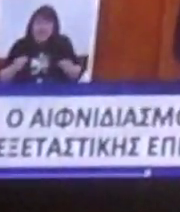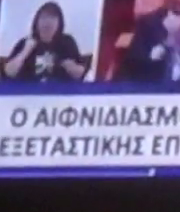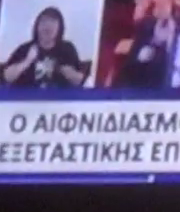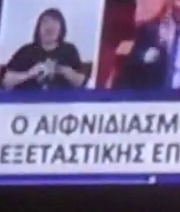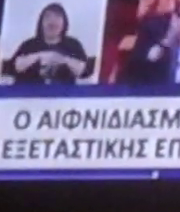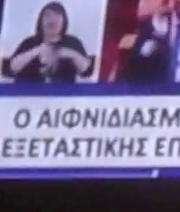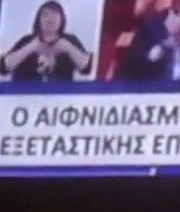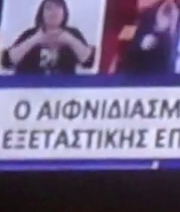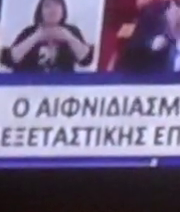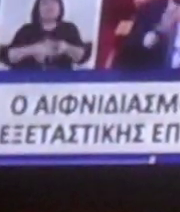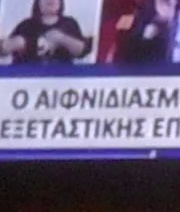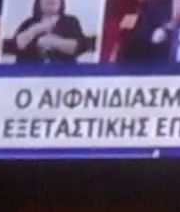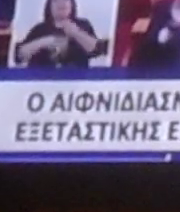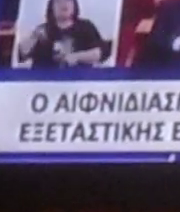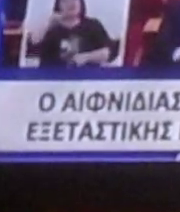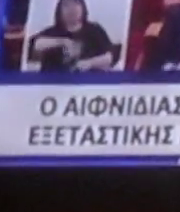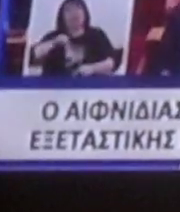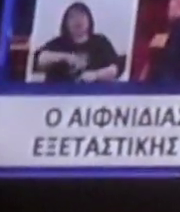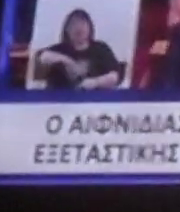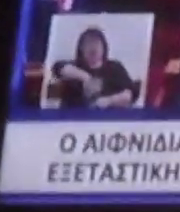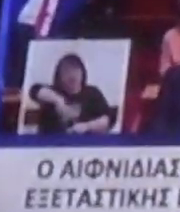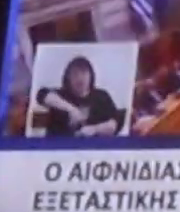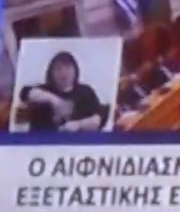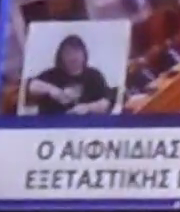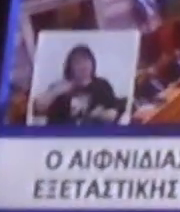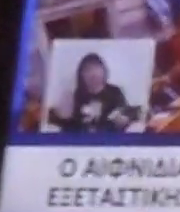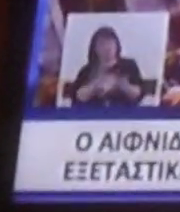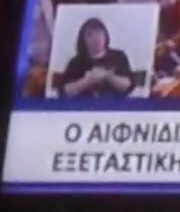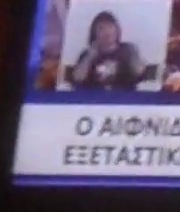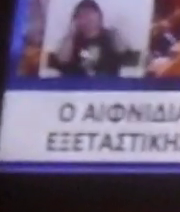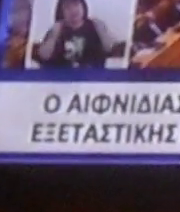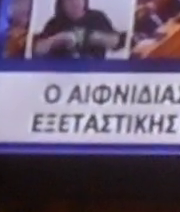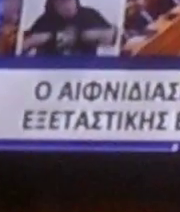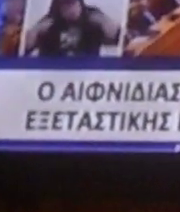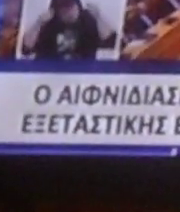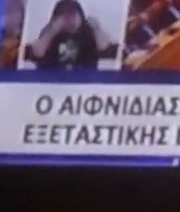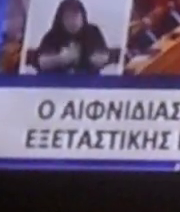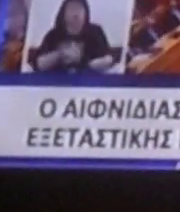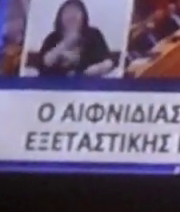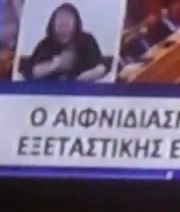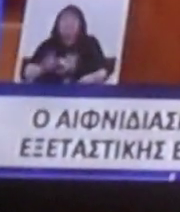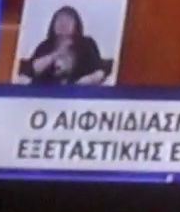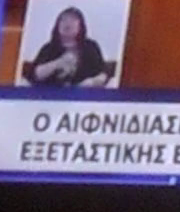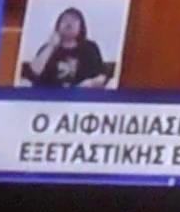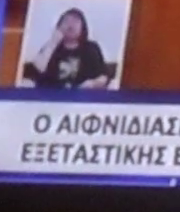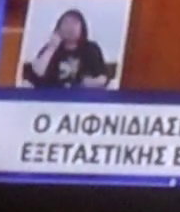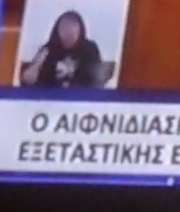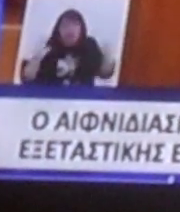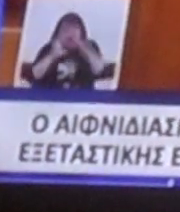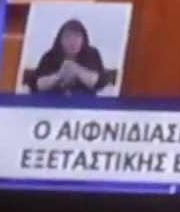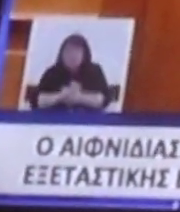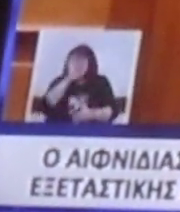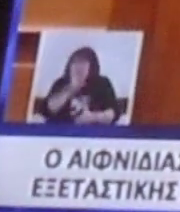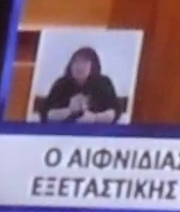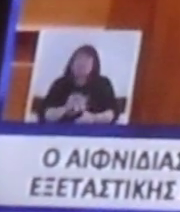Στα τέσσερα άλλα θέματα, λέω, μπορώ να το αντιληφθώ με βάση μια κομματική λογική. Εντάξει, ρε παιδί μου, μας παίρνει τον αφρό, ο